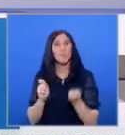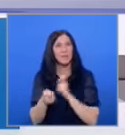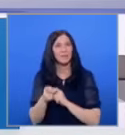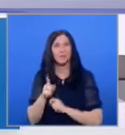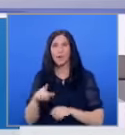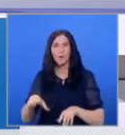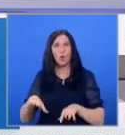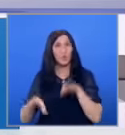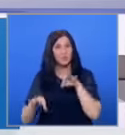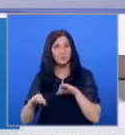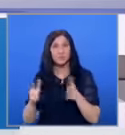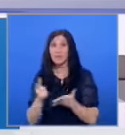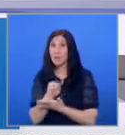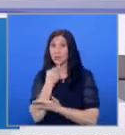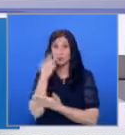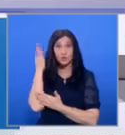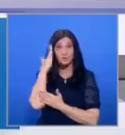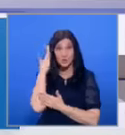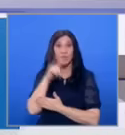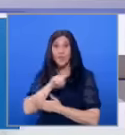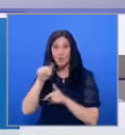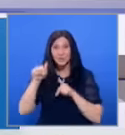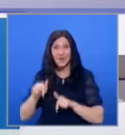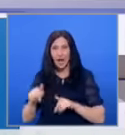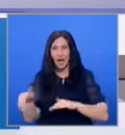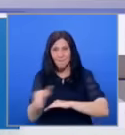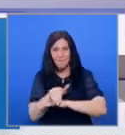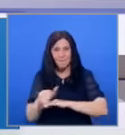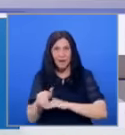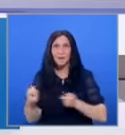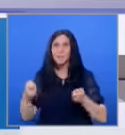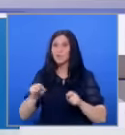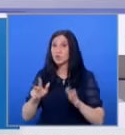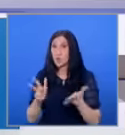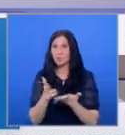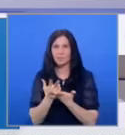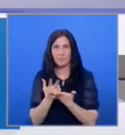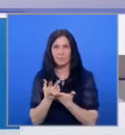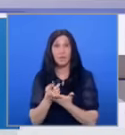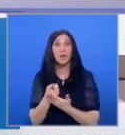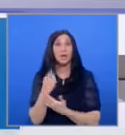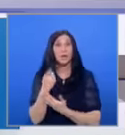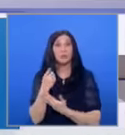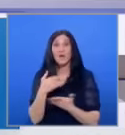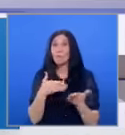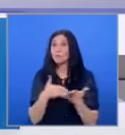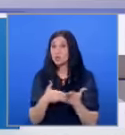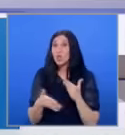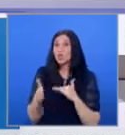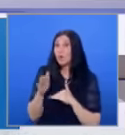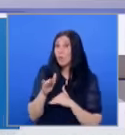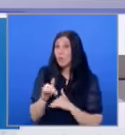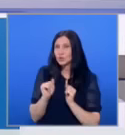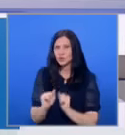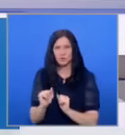която гласуват и 17 годишните в страната. До сега прагът беше при навършени 18. Не, това е причината обаче да